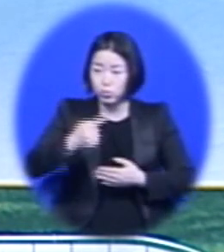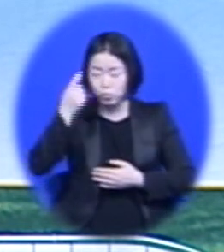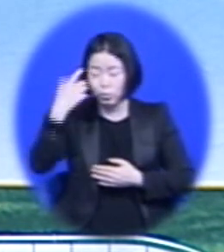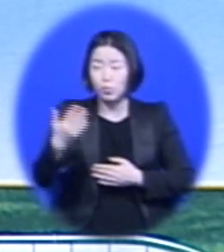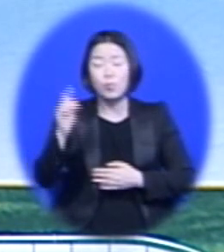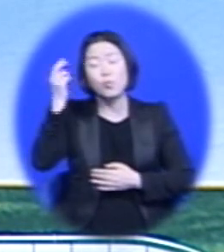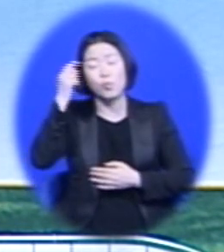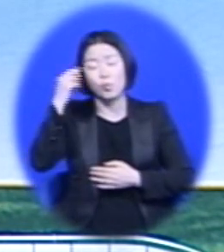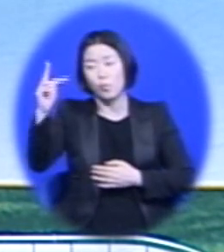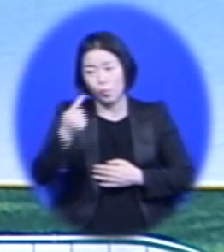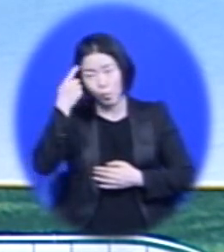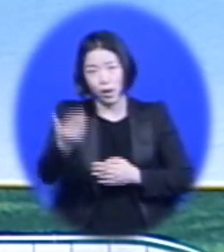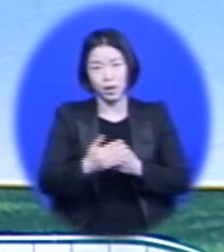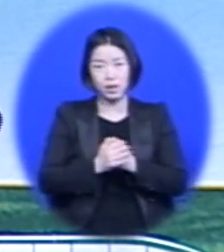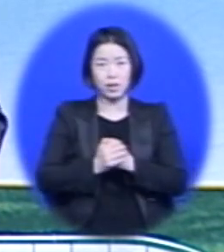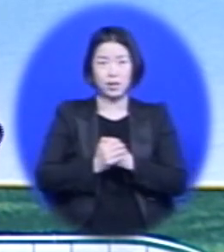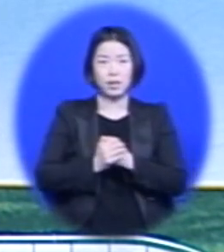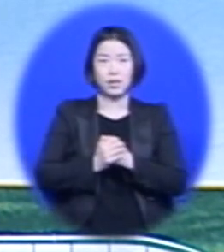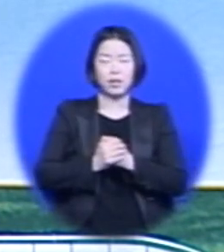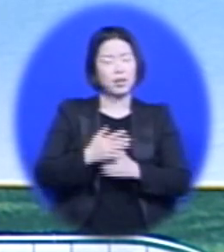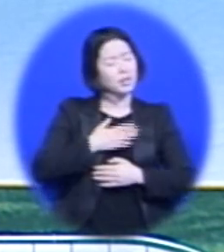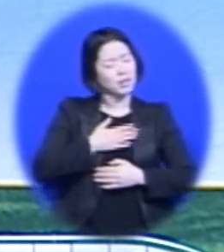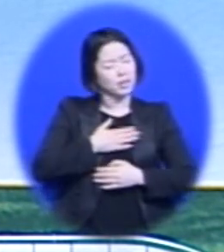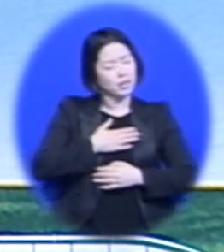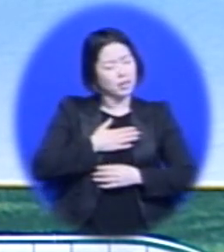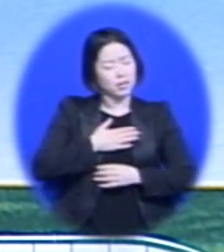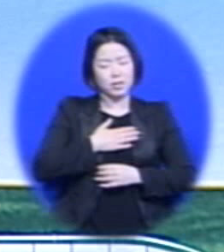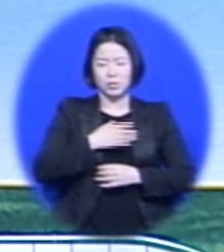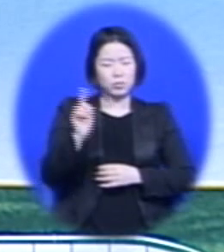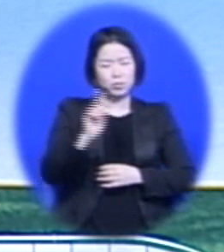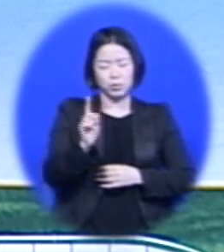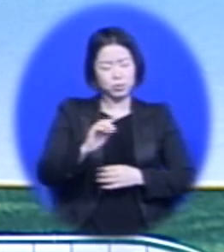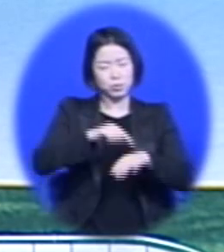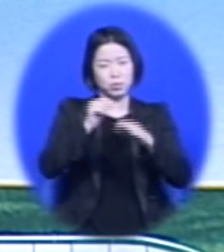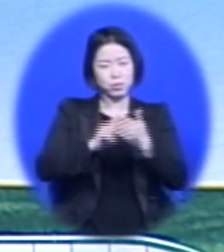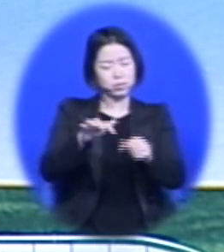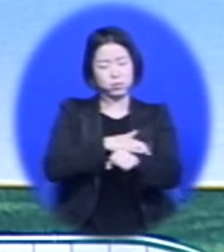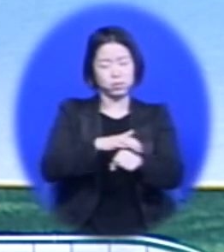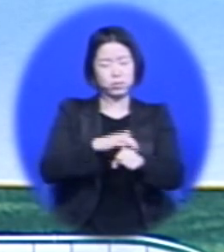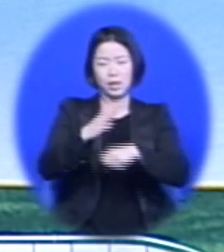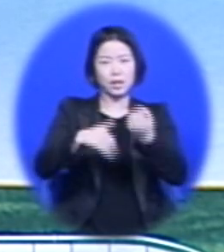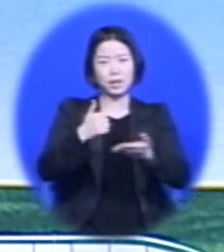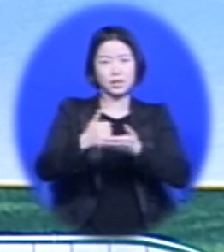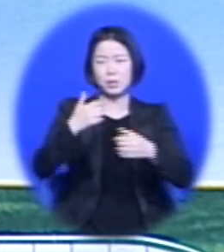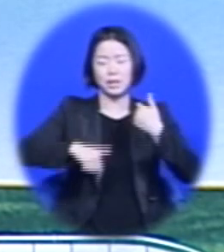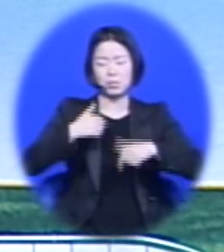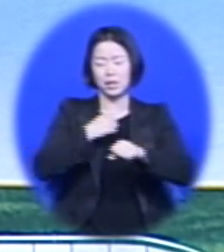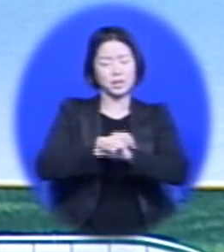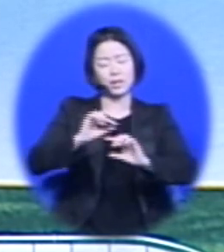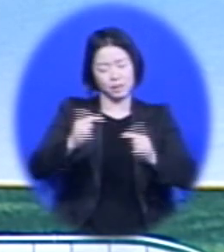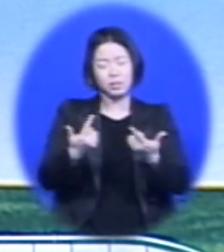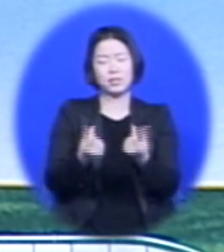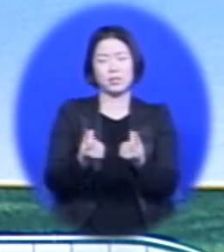이렇게 돌아오십니까? 제가 도무지 마음이 불편합니다. 도무지 하나님이 기뻐하지 않는 것